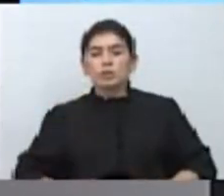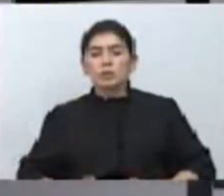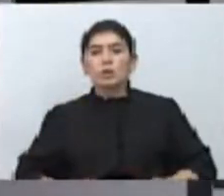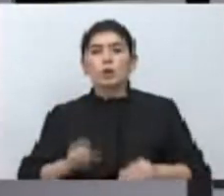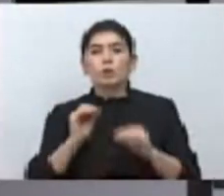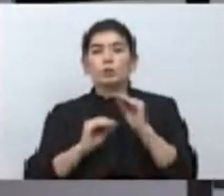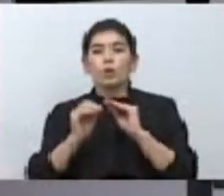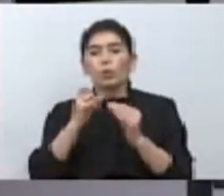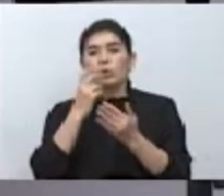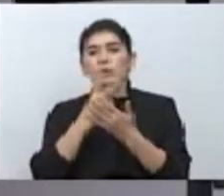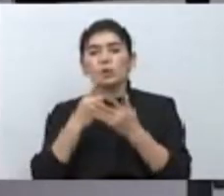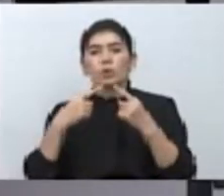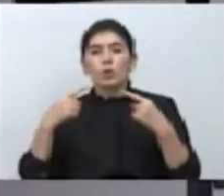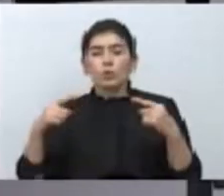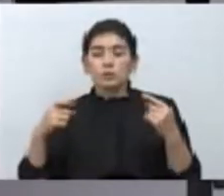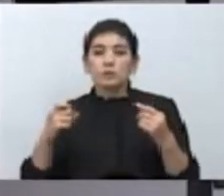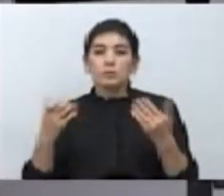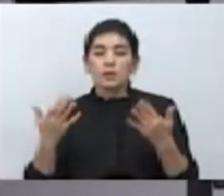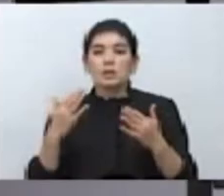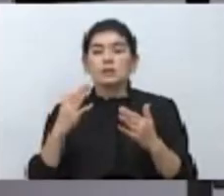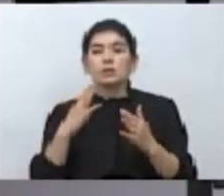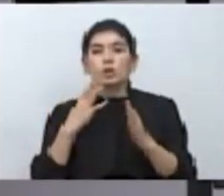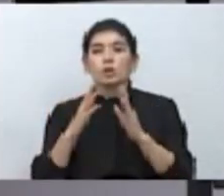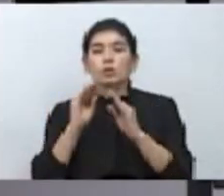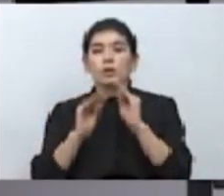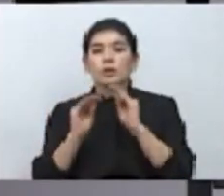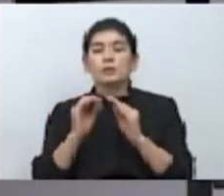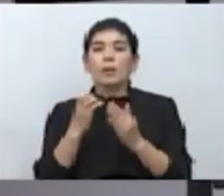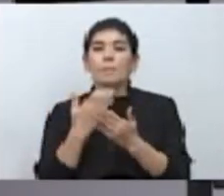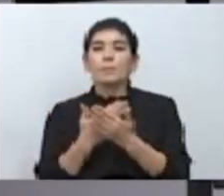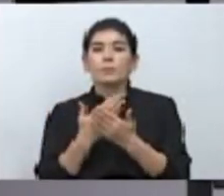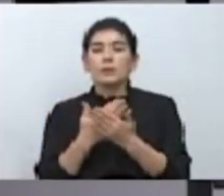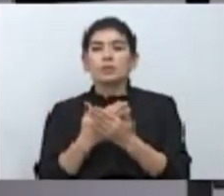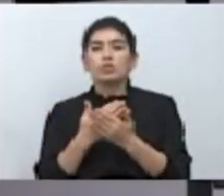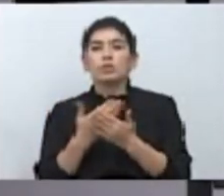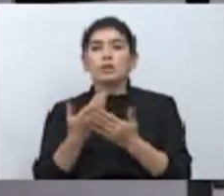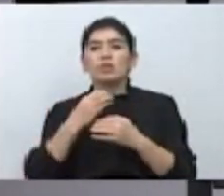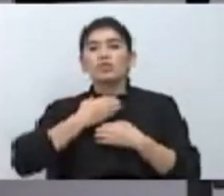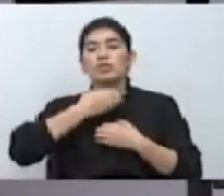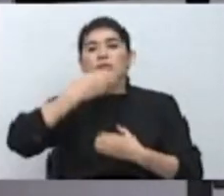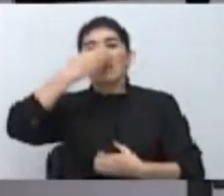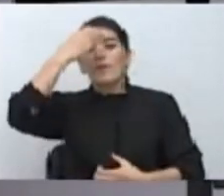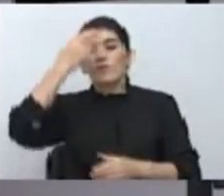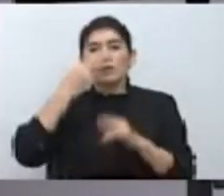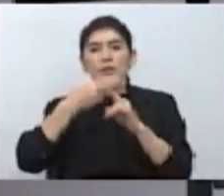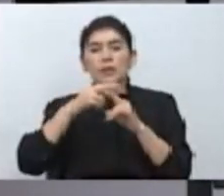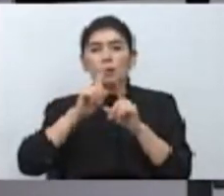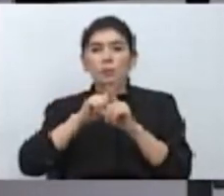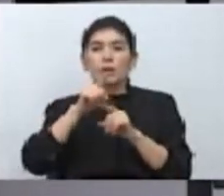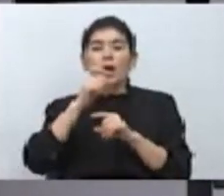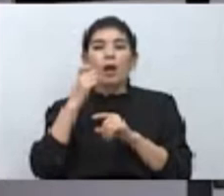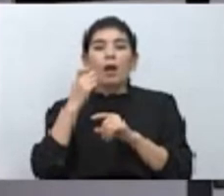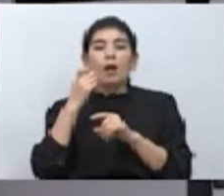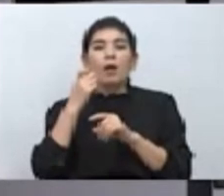organizmlarni tuzilishiga ko'ra turli xil qurilmalar yasash bilan shug'ullanadi. Masalan, jirafani tuzilishiga ko'ra Eyfel minorasining